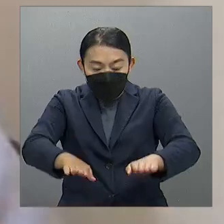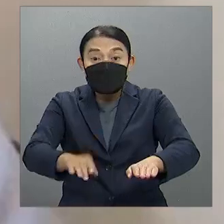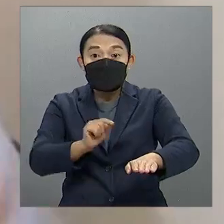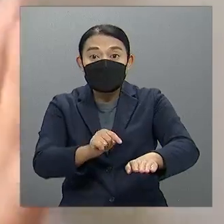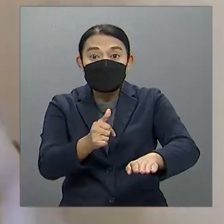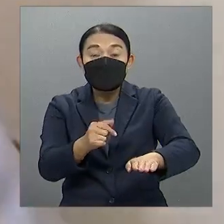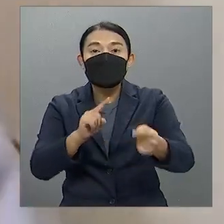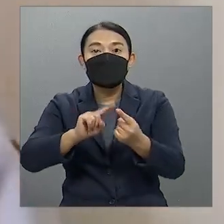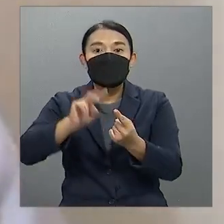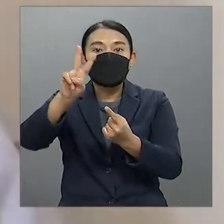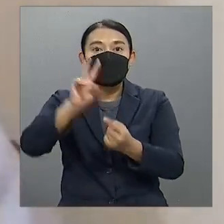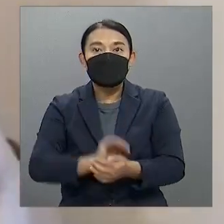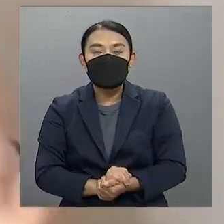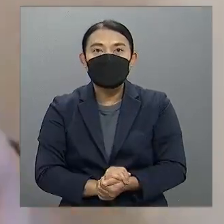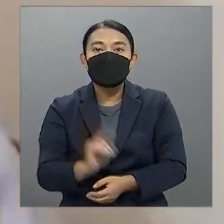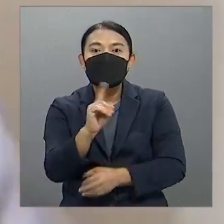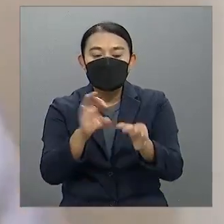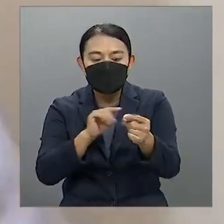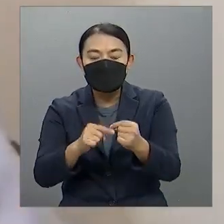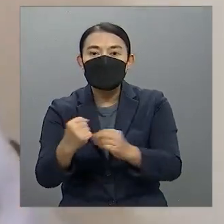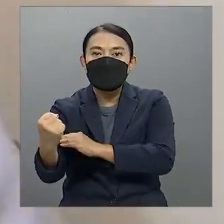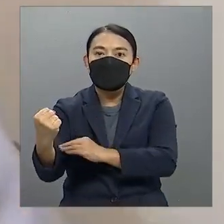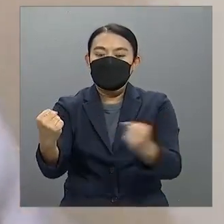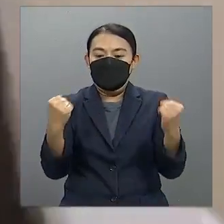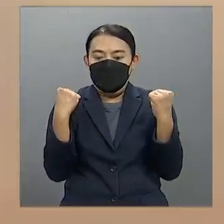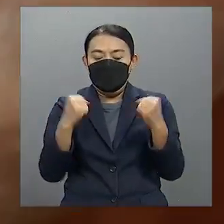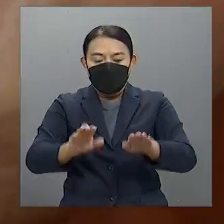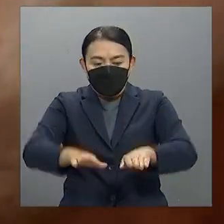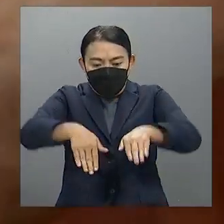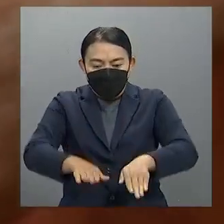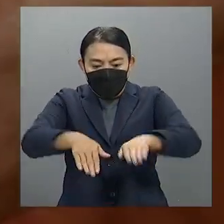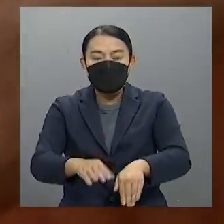ำให้กล้ามเนื้อเนี่ยได้ความแข็งแรงมากกว่าที่จะทำเร็วๆค่ะ